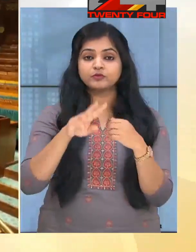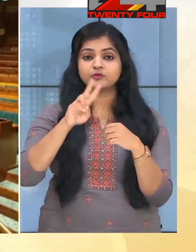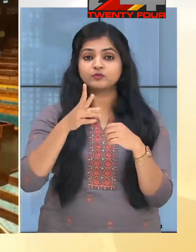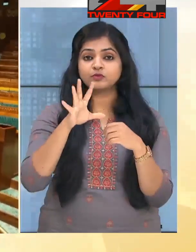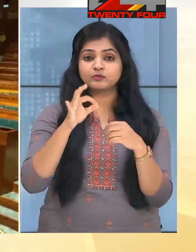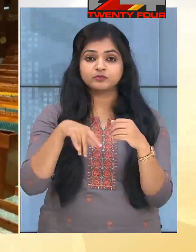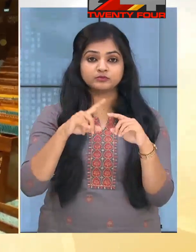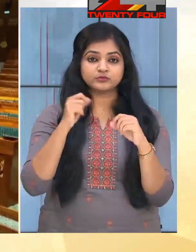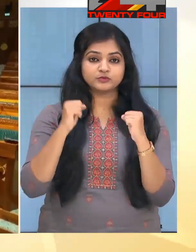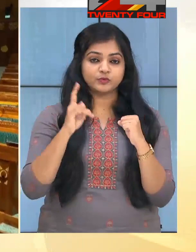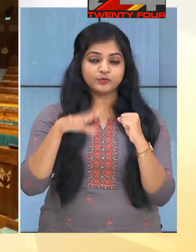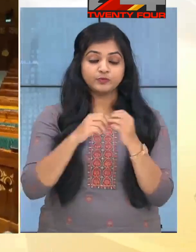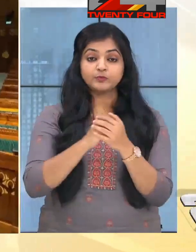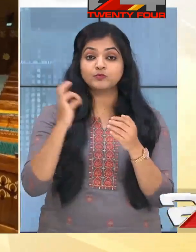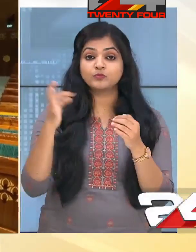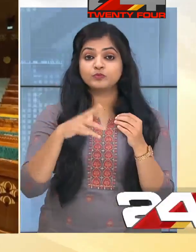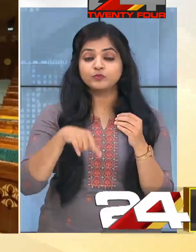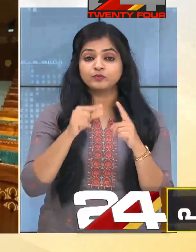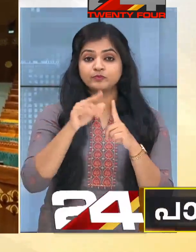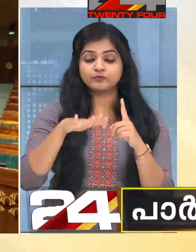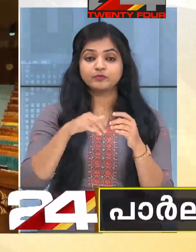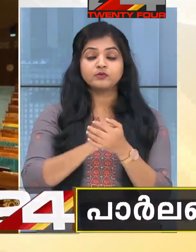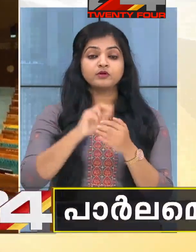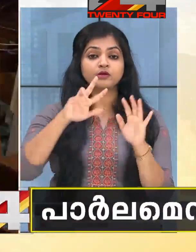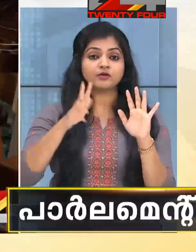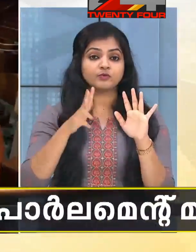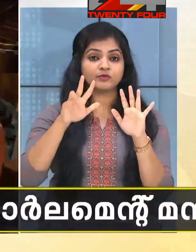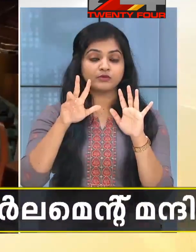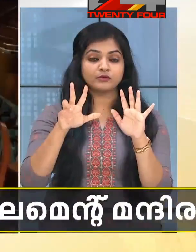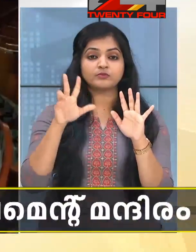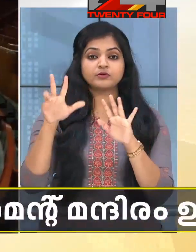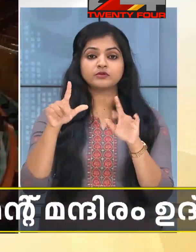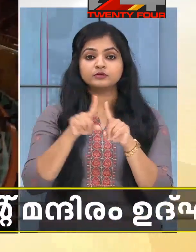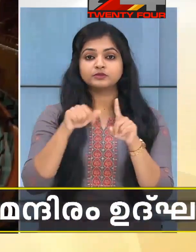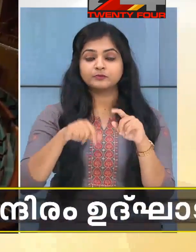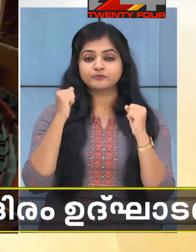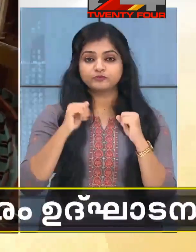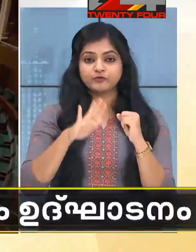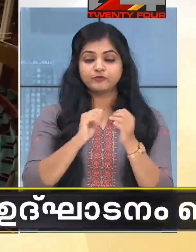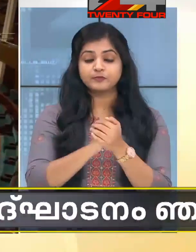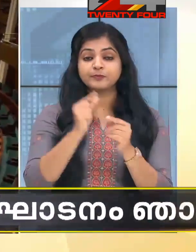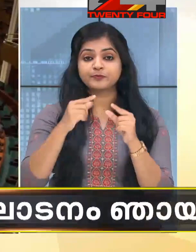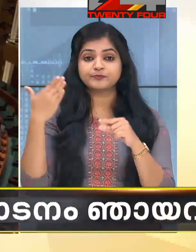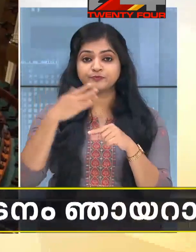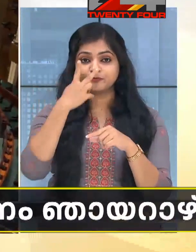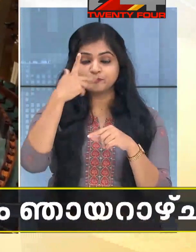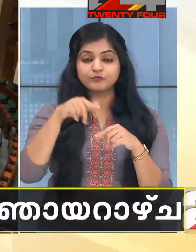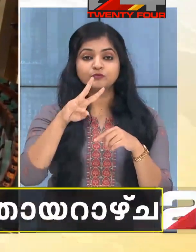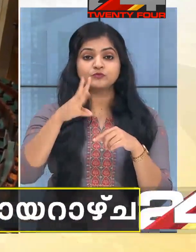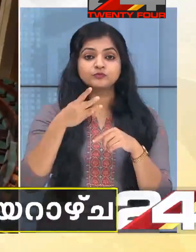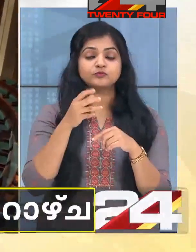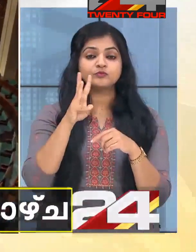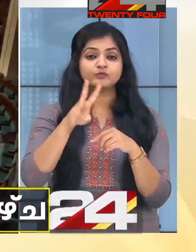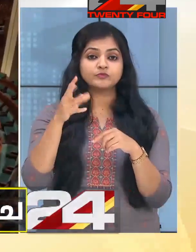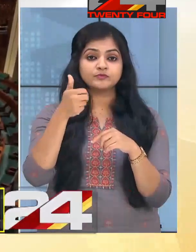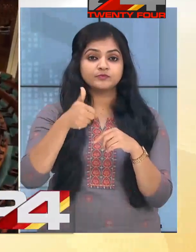പുതിയ പാർലമെന്റിലെ ലോക്സഭയിൽ 888 സീറ്റുകളുണ്ട്. സന്ദർശക ഗാലറിയിൽ ഏതാണ്ട് 336 പേർക്ക് ഇരിക്കാൻ